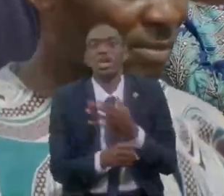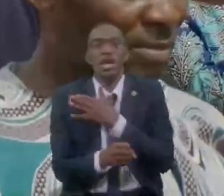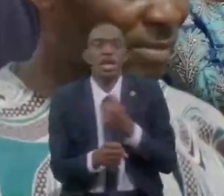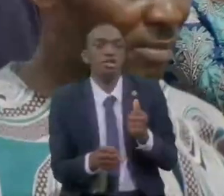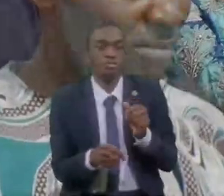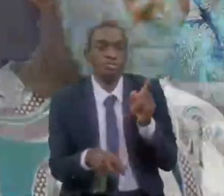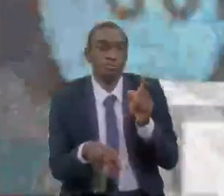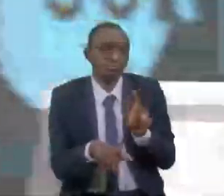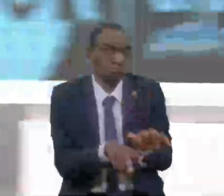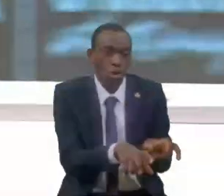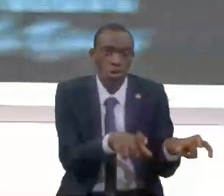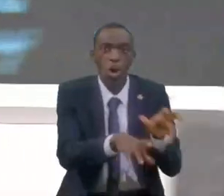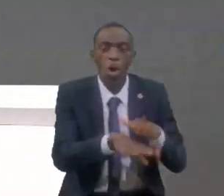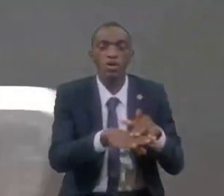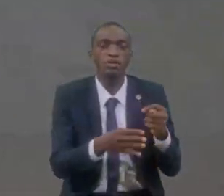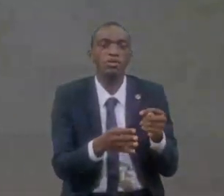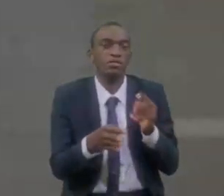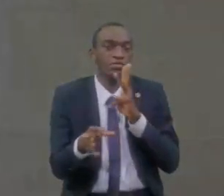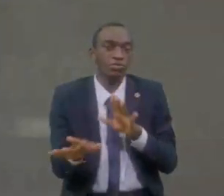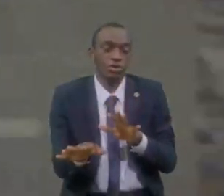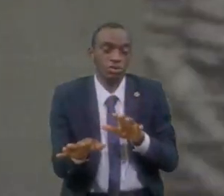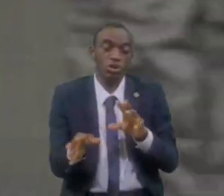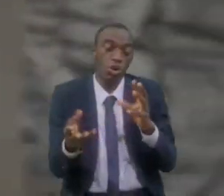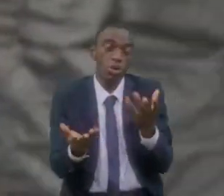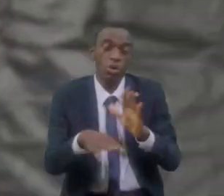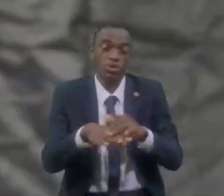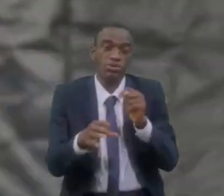dépassait. Elle les a vus marchant. Elle s'est levée.